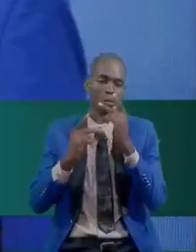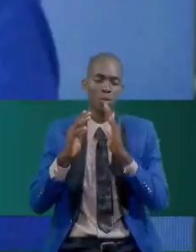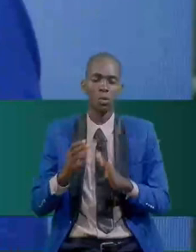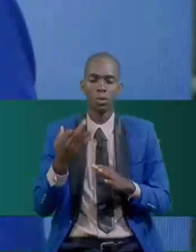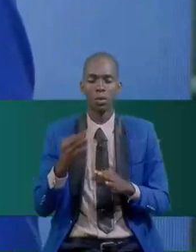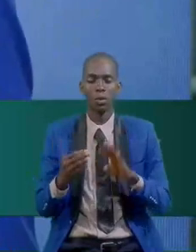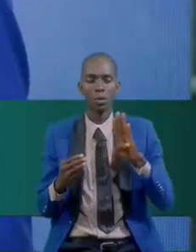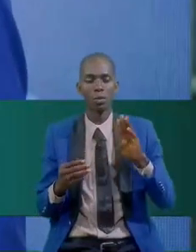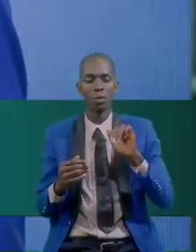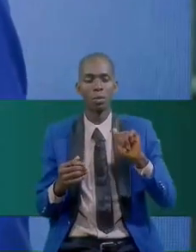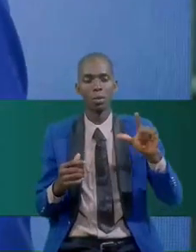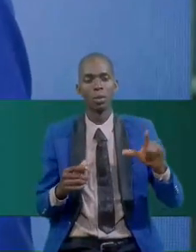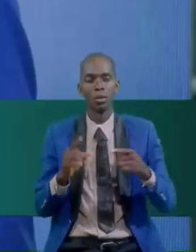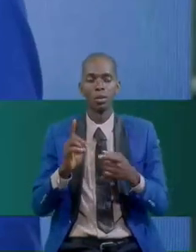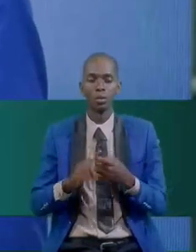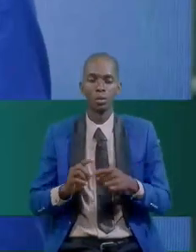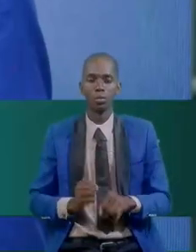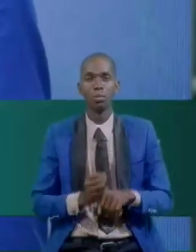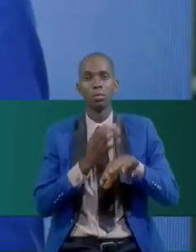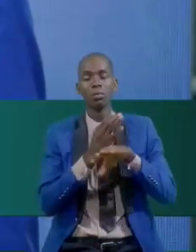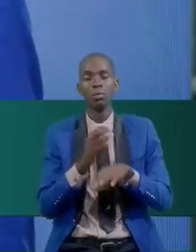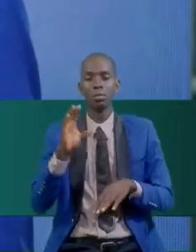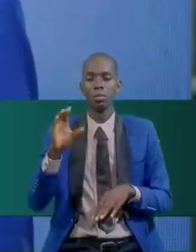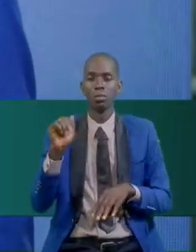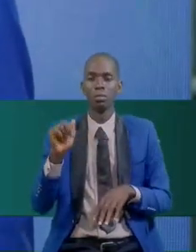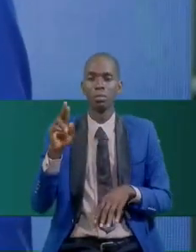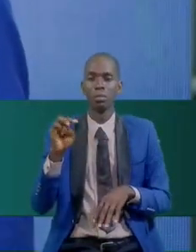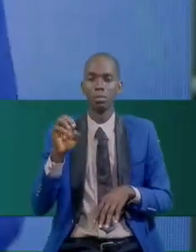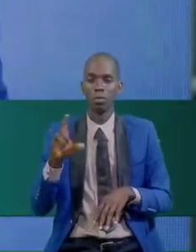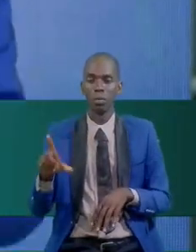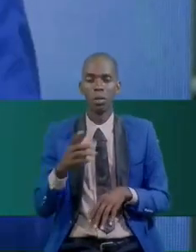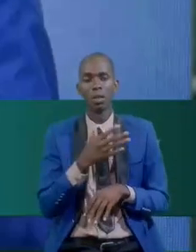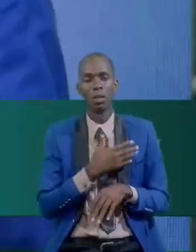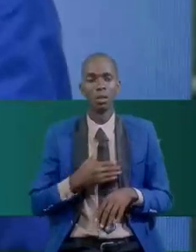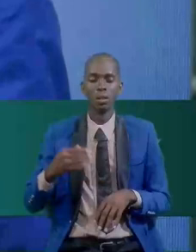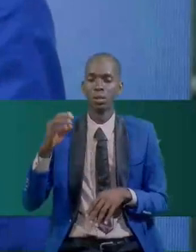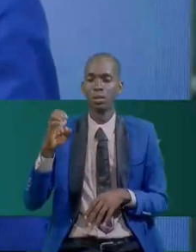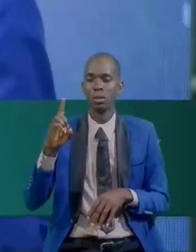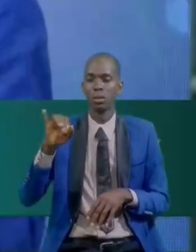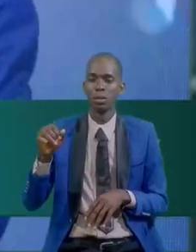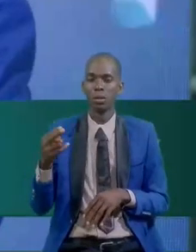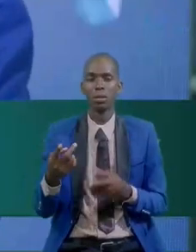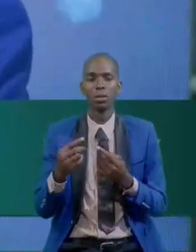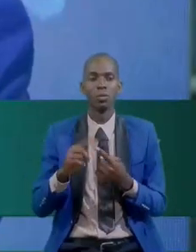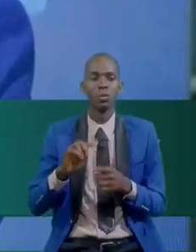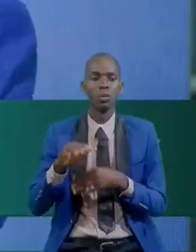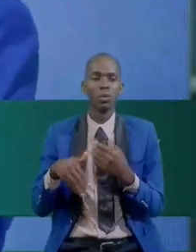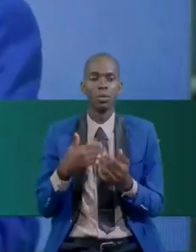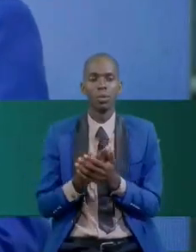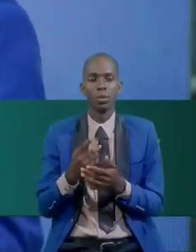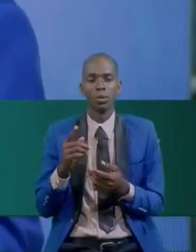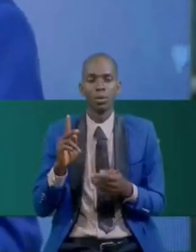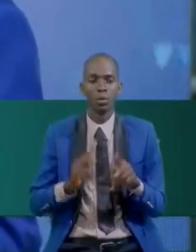21. Et alors Élie s'approcha de tout le peuple et dit, jusqu'à